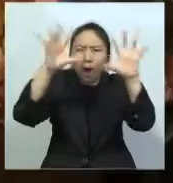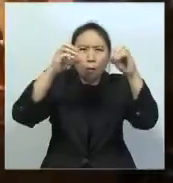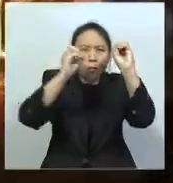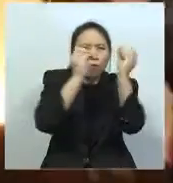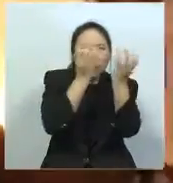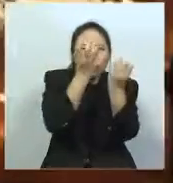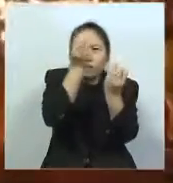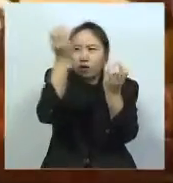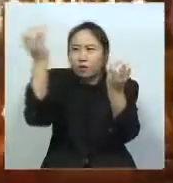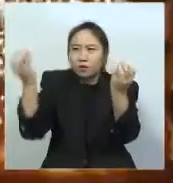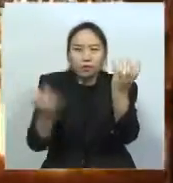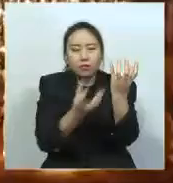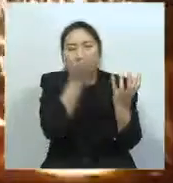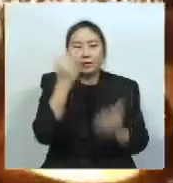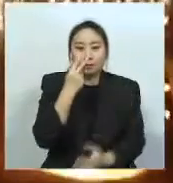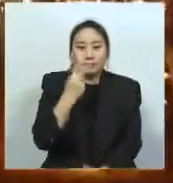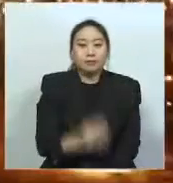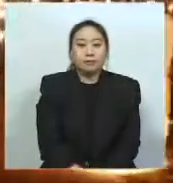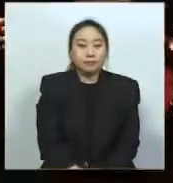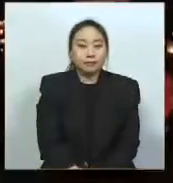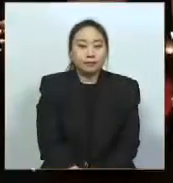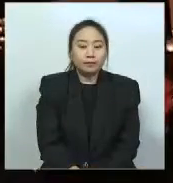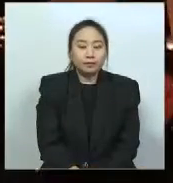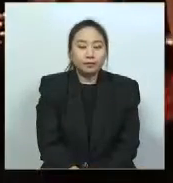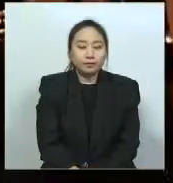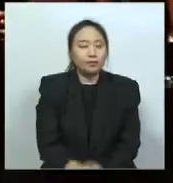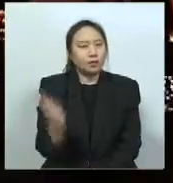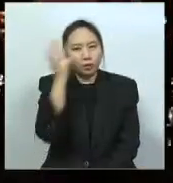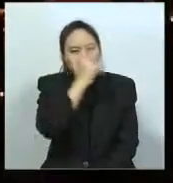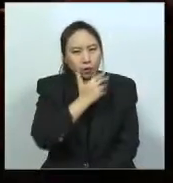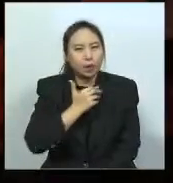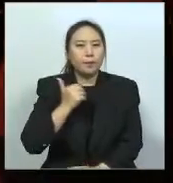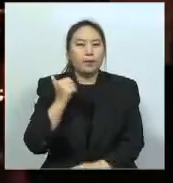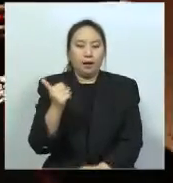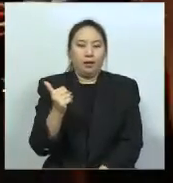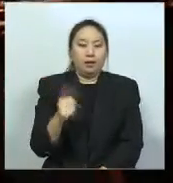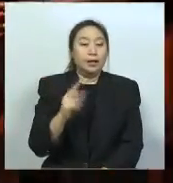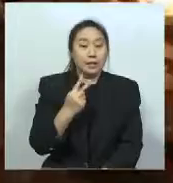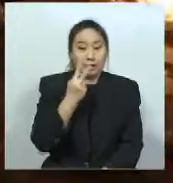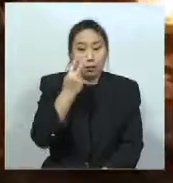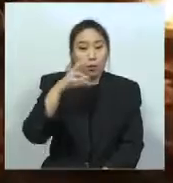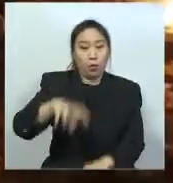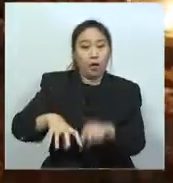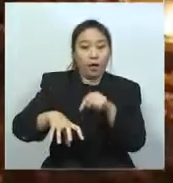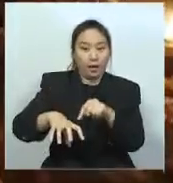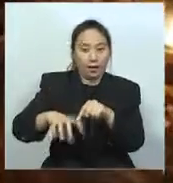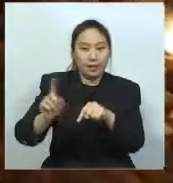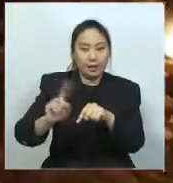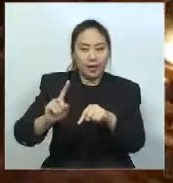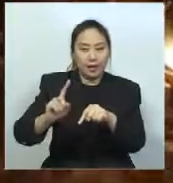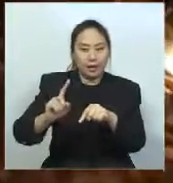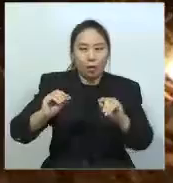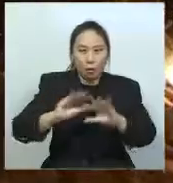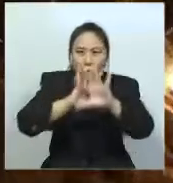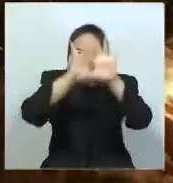าแบบที่เห็นเนี่ยแหละค่ะเห็นแบบนี้แล้วนะคะเรียกว่าสวยงามมากๆจุดที่คุณผู้ชมเห็นเนี่ยอยู่เหนือท้